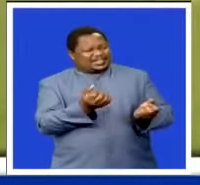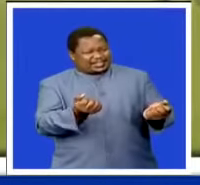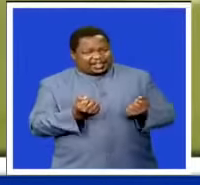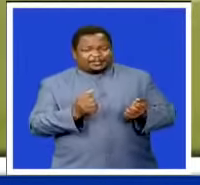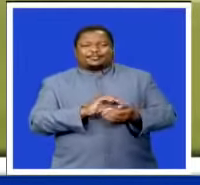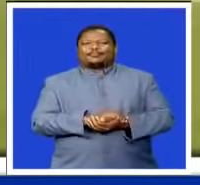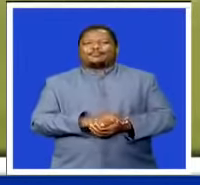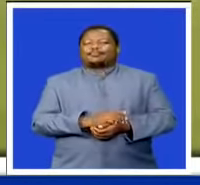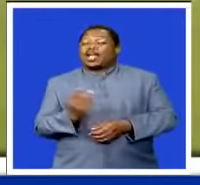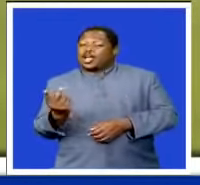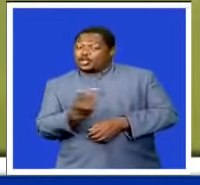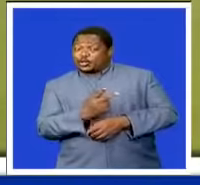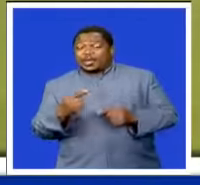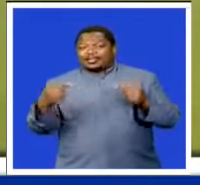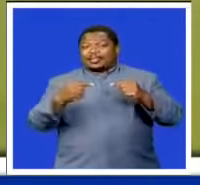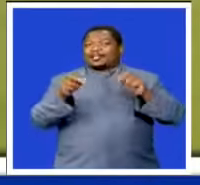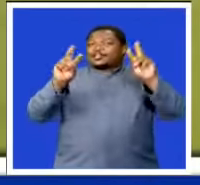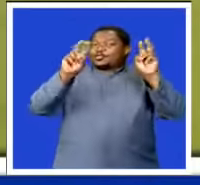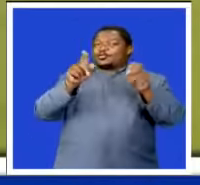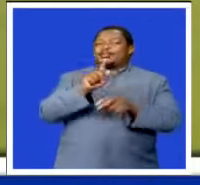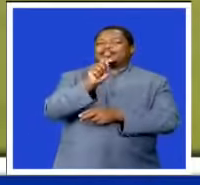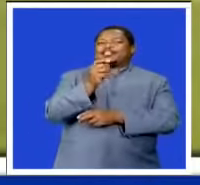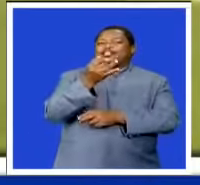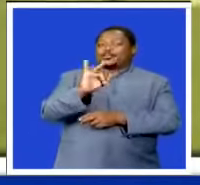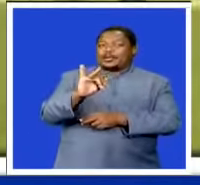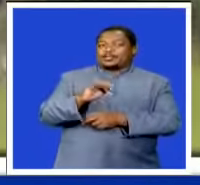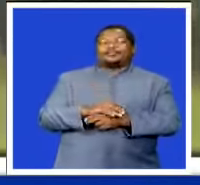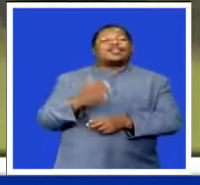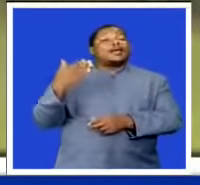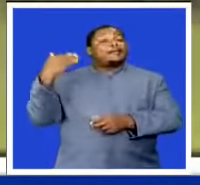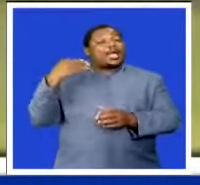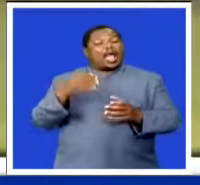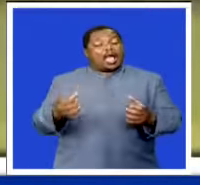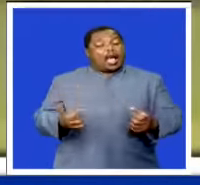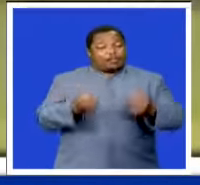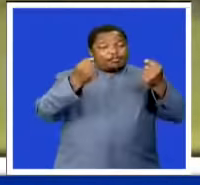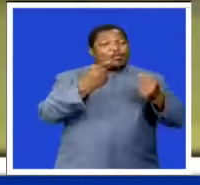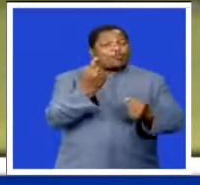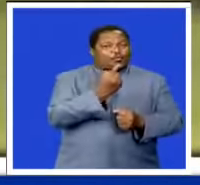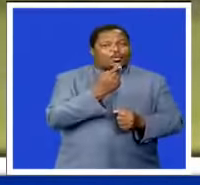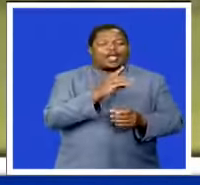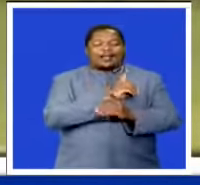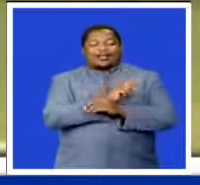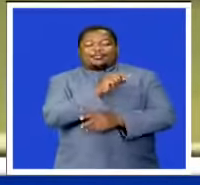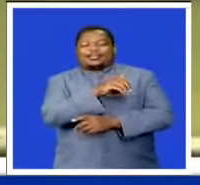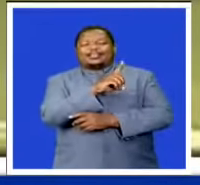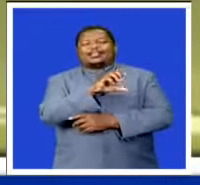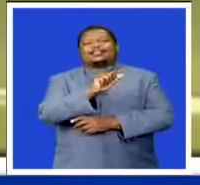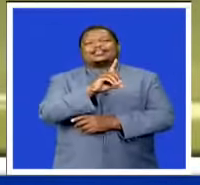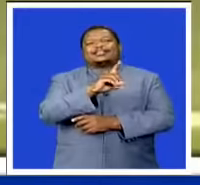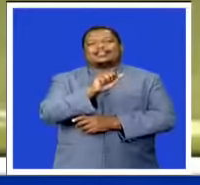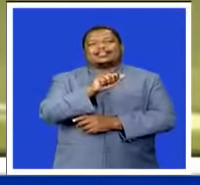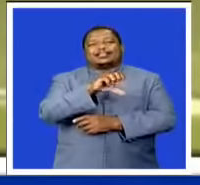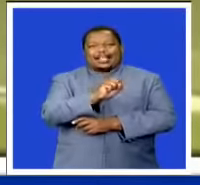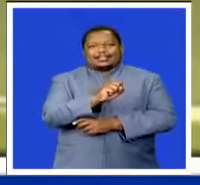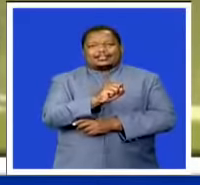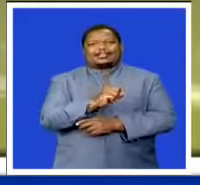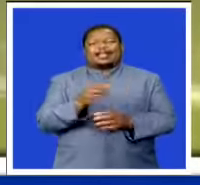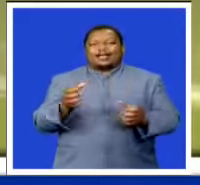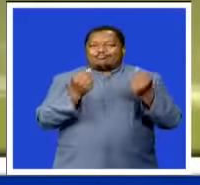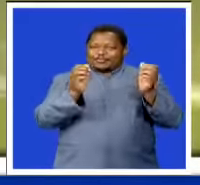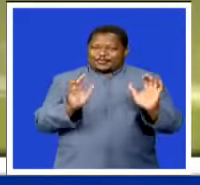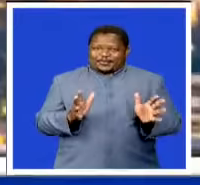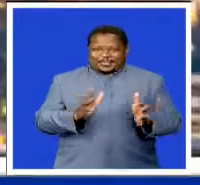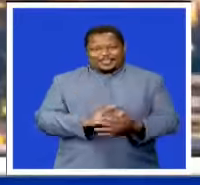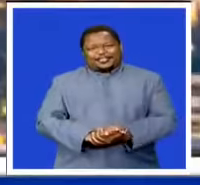kanti iDadas 11 ngibo labavikela lenzebe. Lobikela umsakado we-Eswatini TV temdlalo ngiphathizwe Msibi aseMalkans.